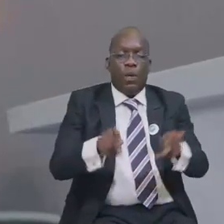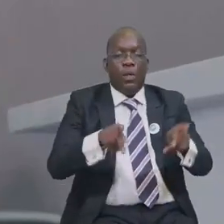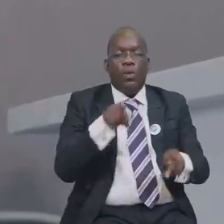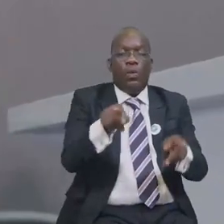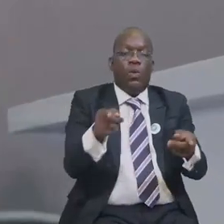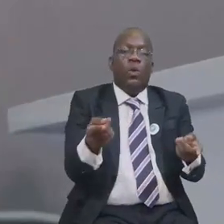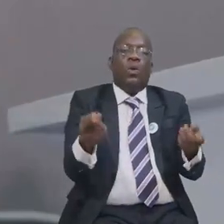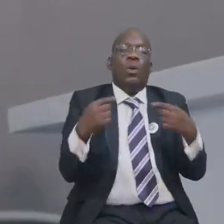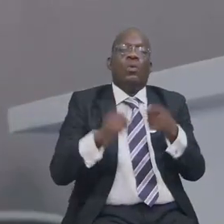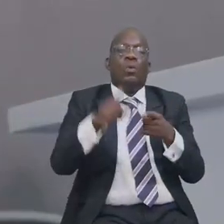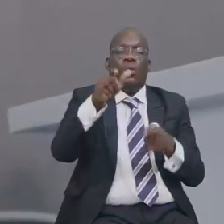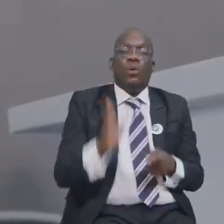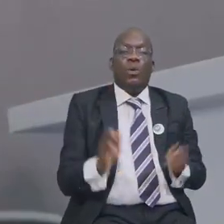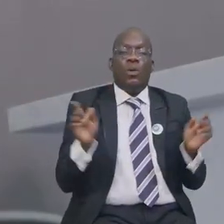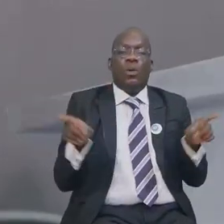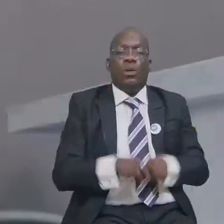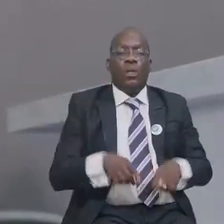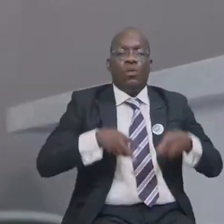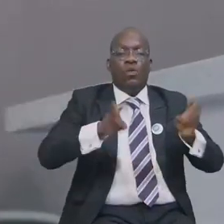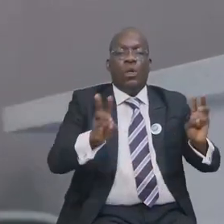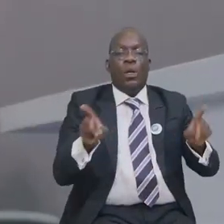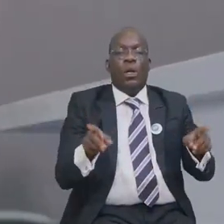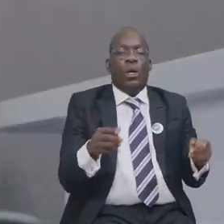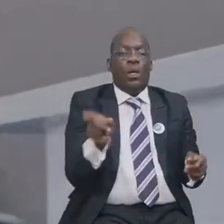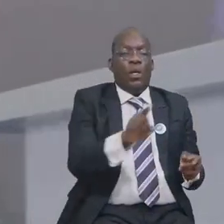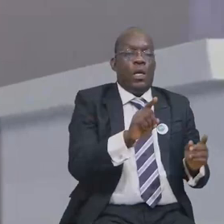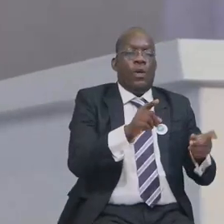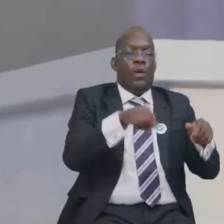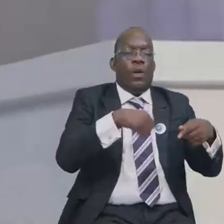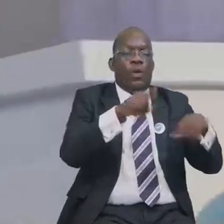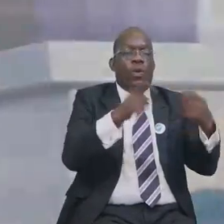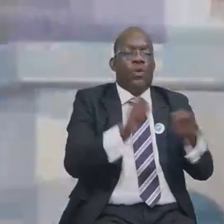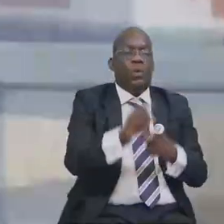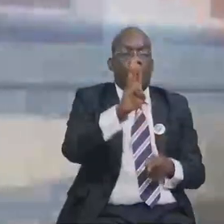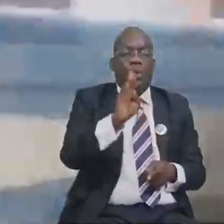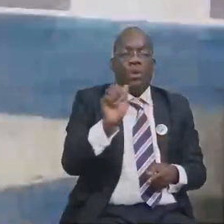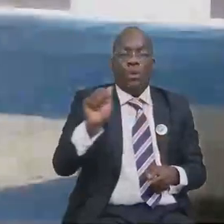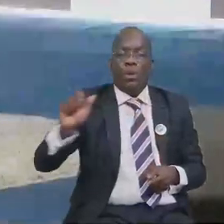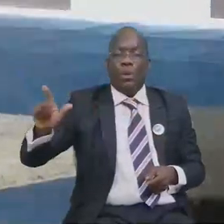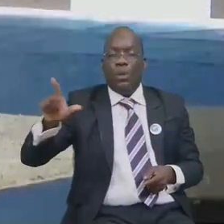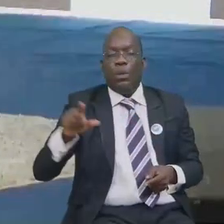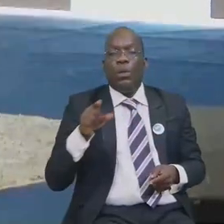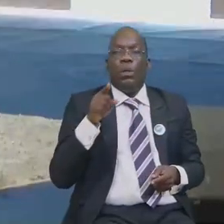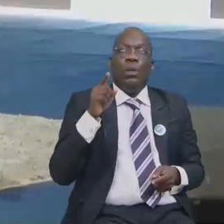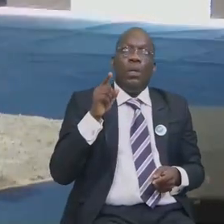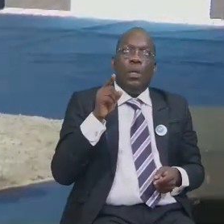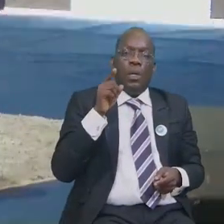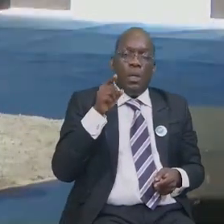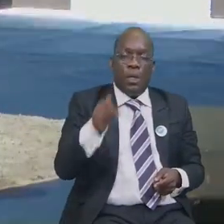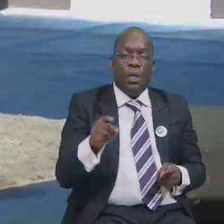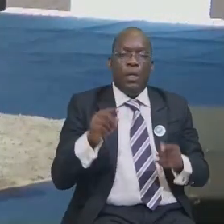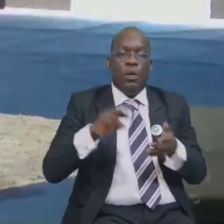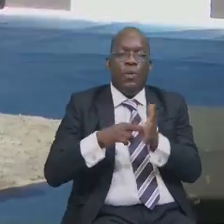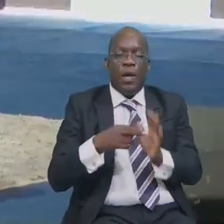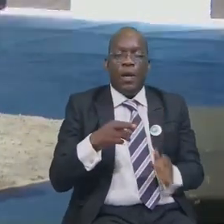même manière, ça ne marchera pas. Ils ont réparé l'autel. Il a mis